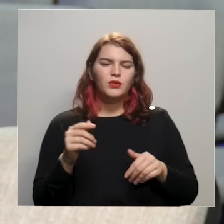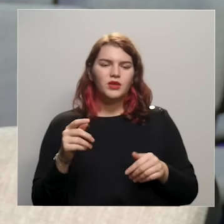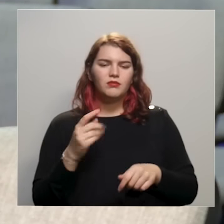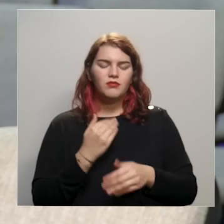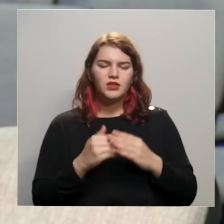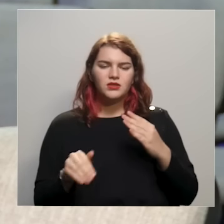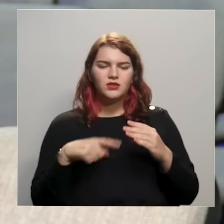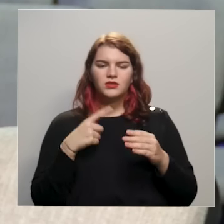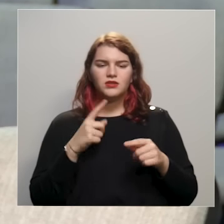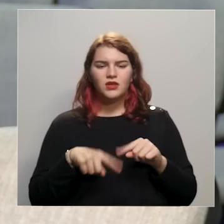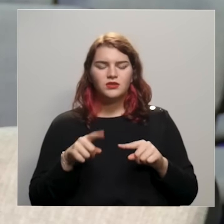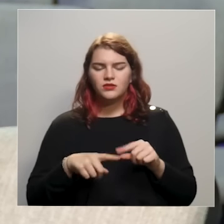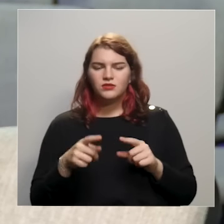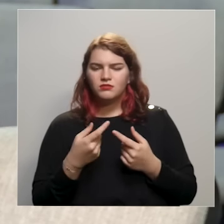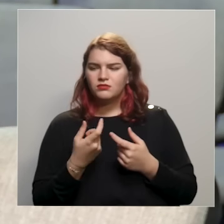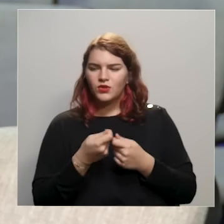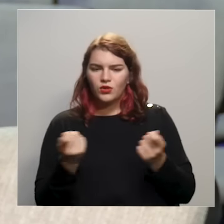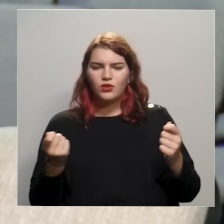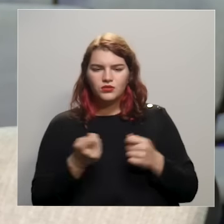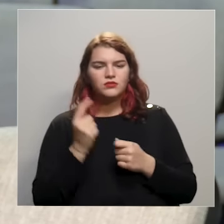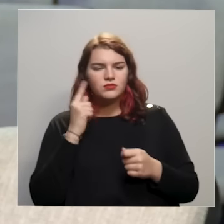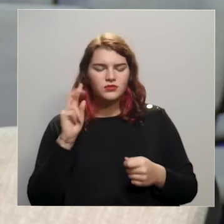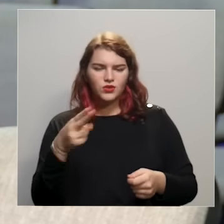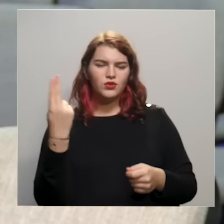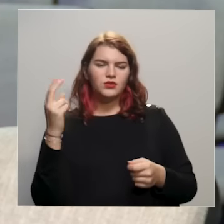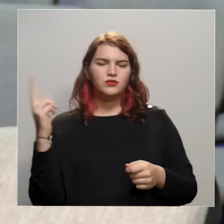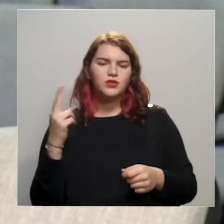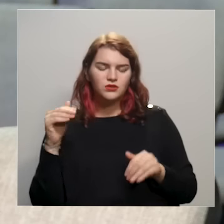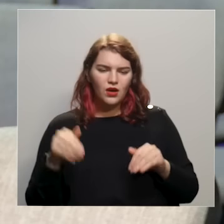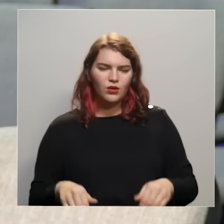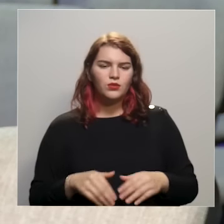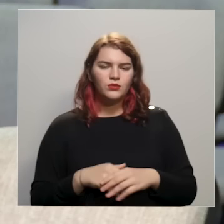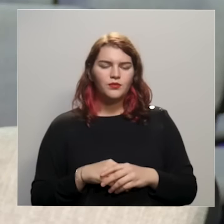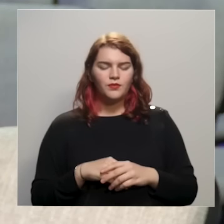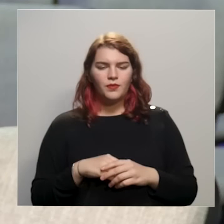lucruri care țin de lume. Mesajul este același pentru toți cei care urmăriți